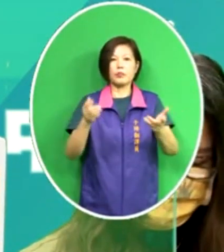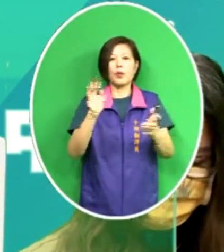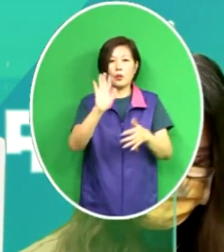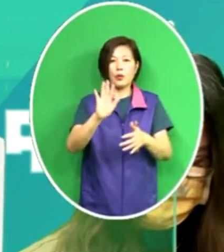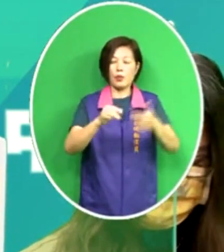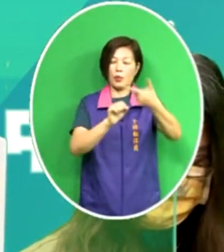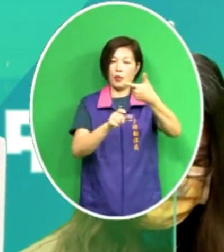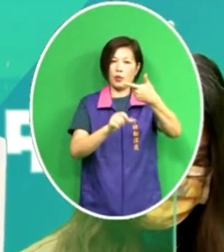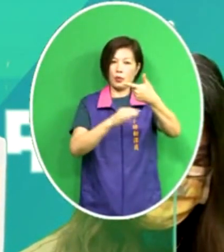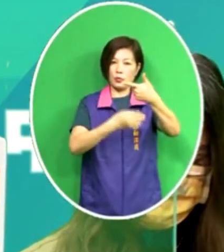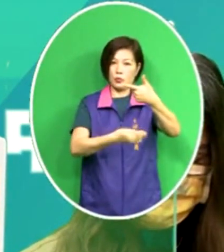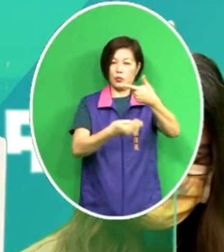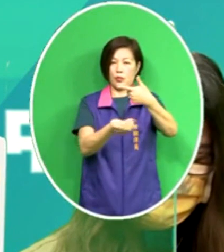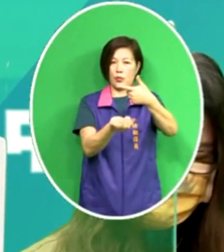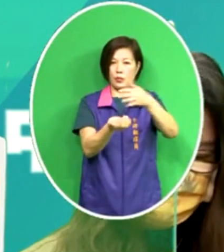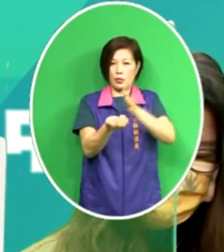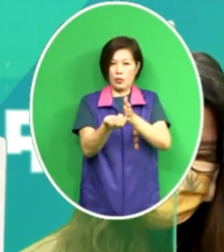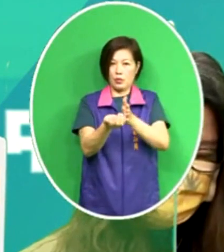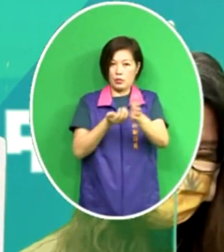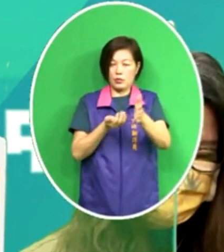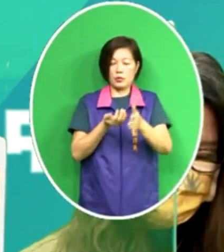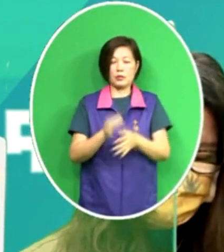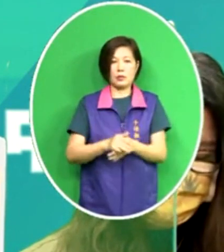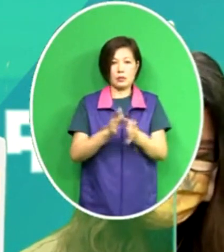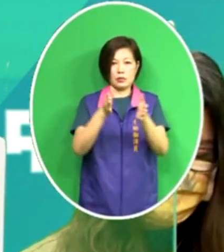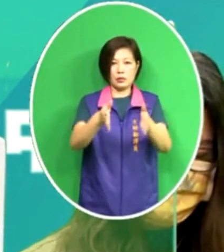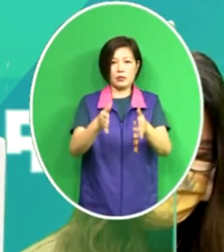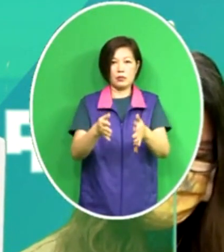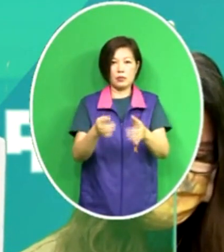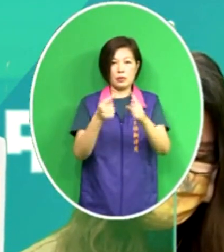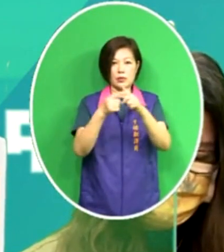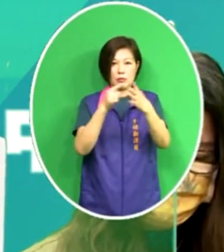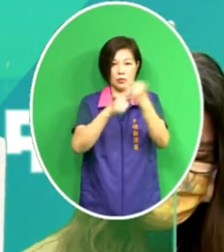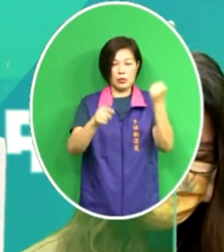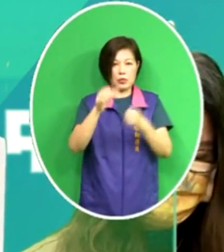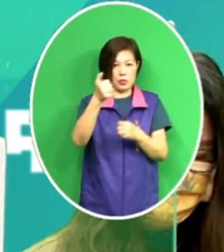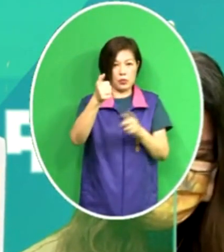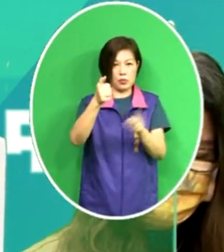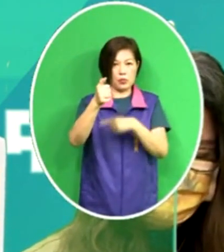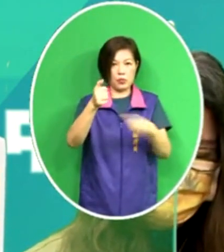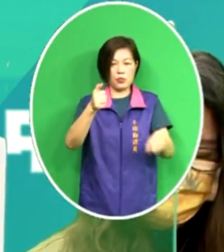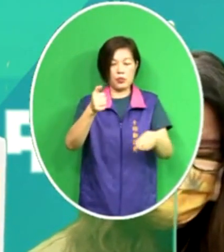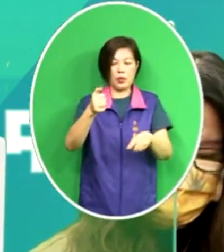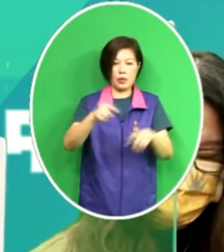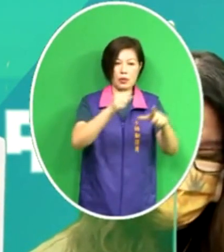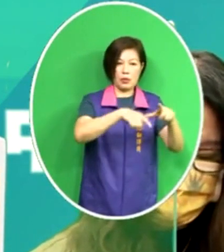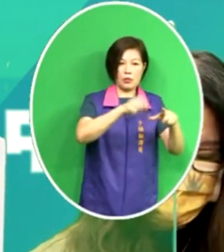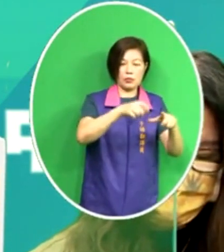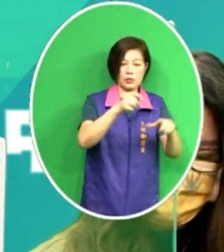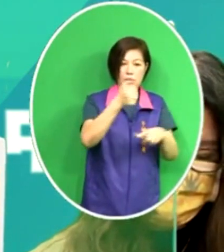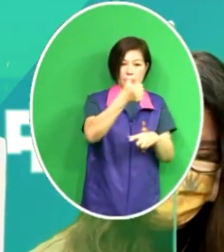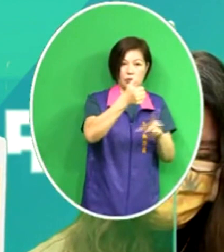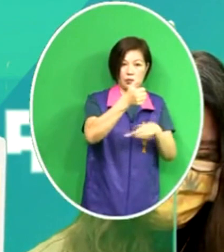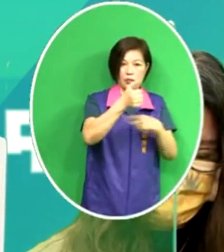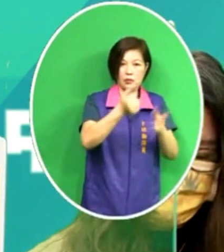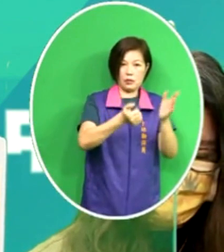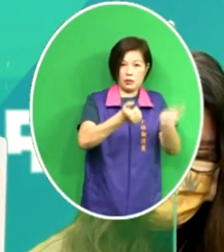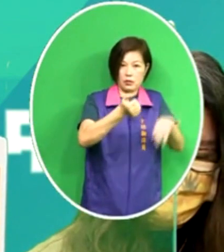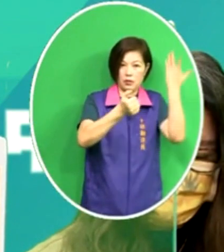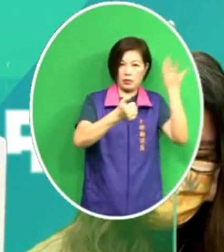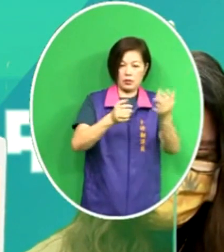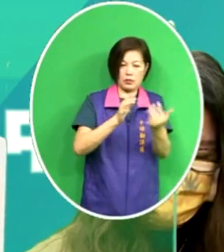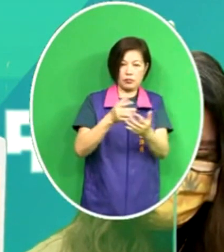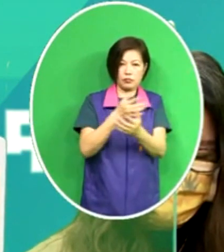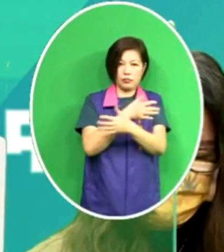前，针对50人以上移工的公司内做好全面的查厂，包